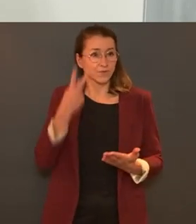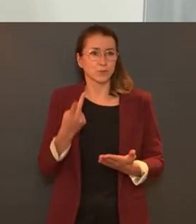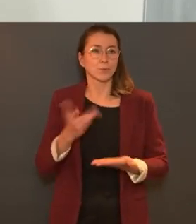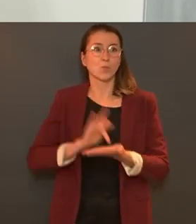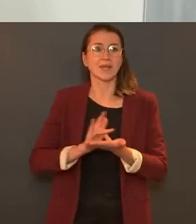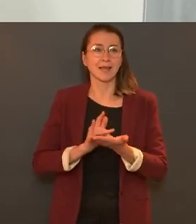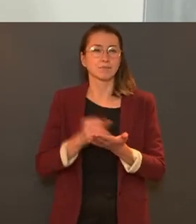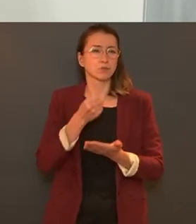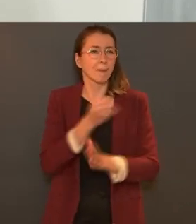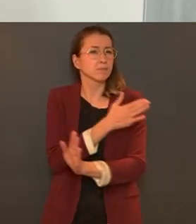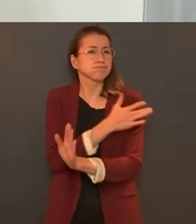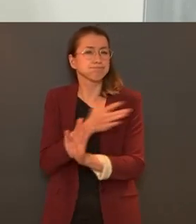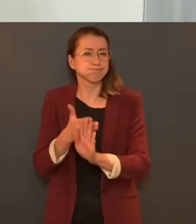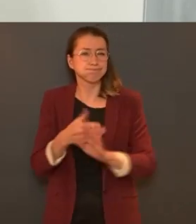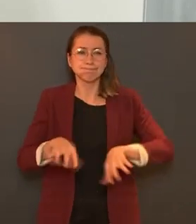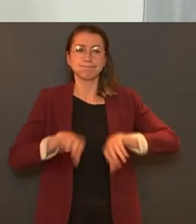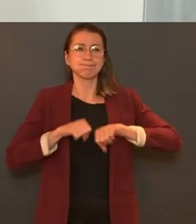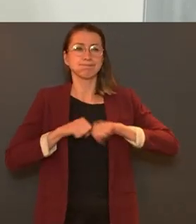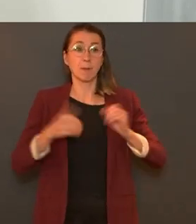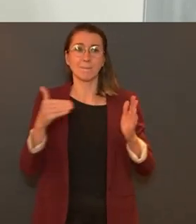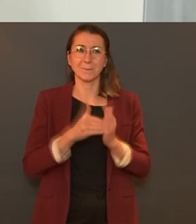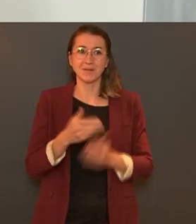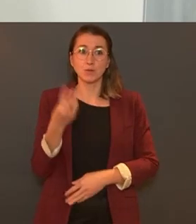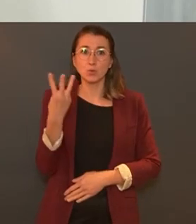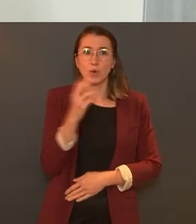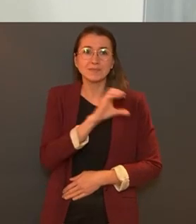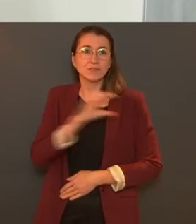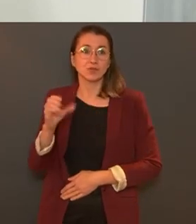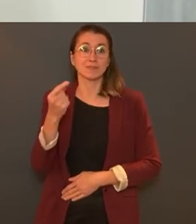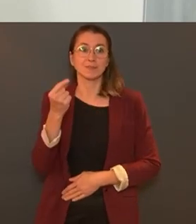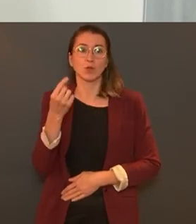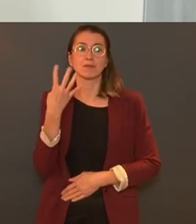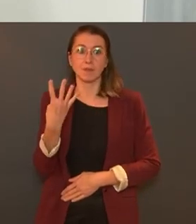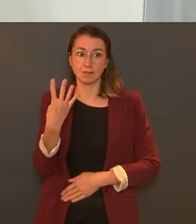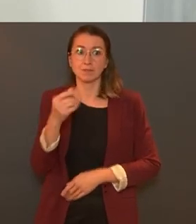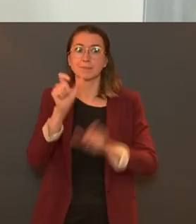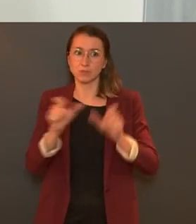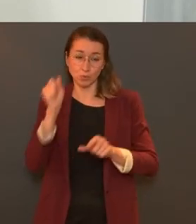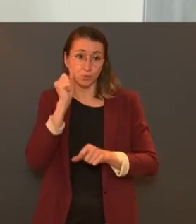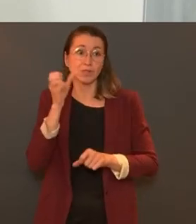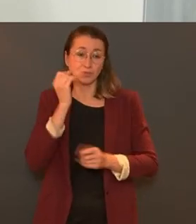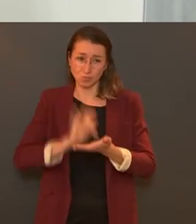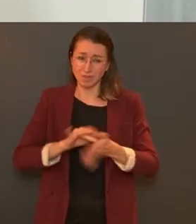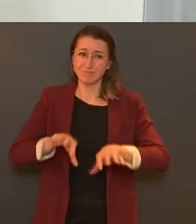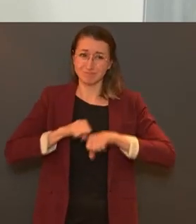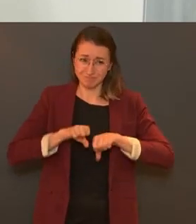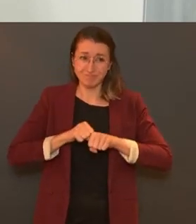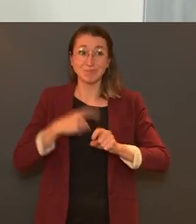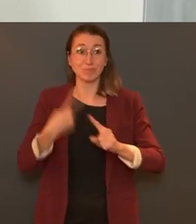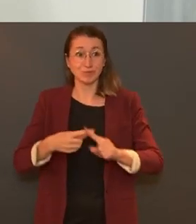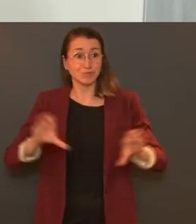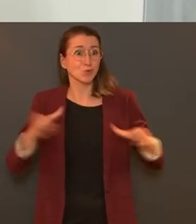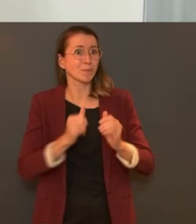1374 par jour. Le taux de positivité est en hausse lui aussi, 4% depuis plusieurs jours, sur